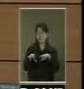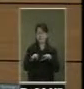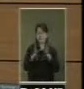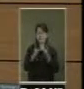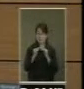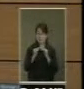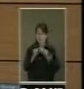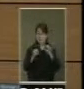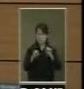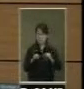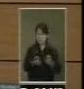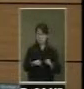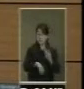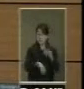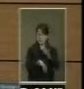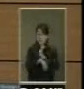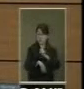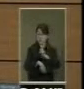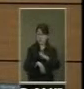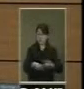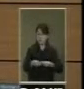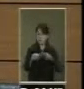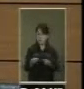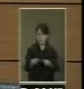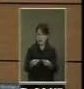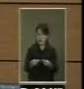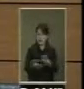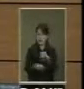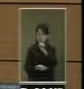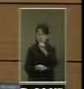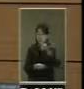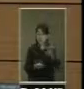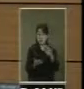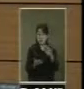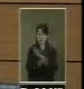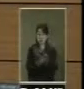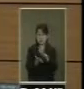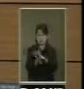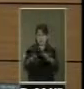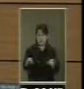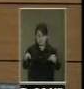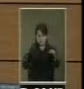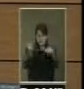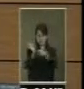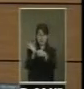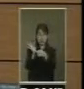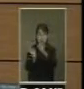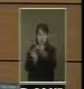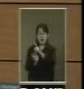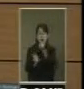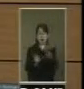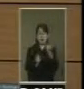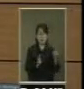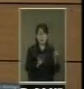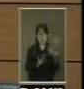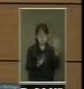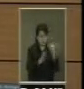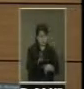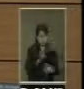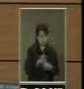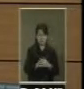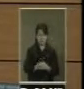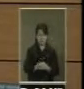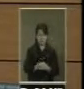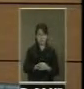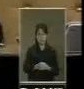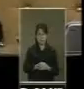ยอมให้สมาชิกยกเอาเศษกระดาษขึ้นมาเป็นข้อกล่าวอ้างเล่นงานคนอื่นเนี่ยไม่ได้ครับ